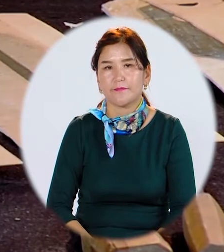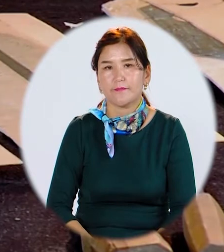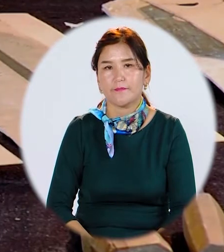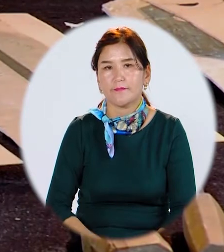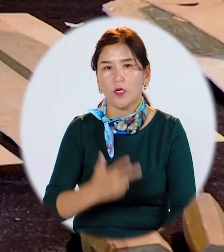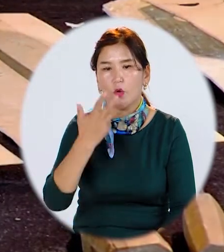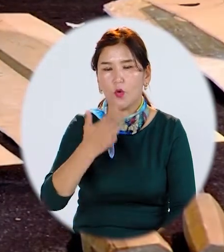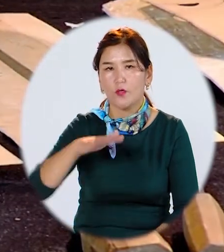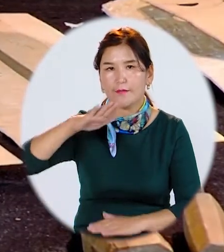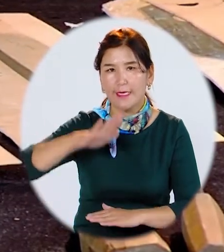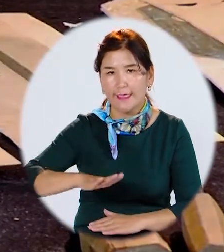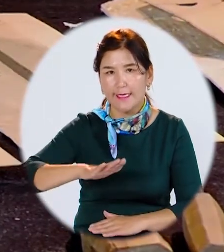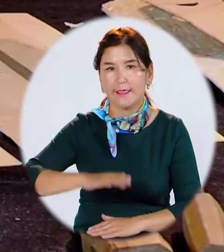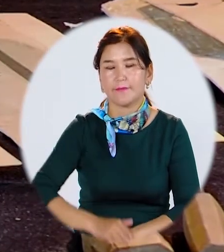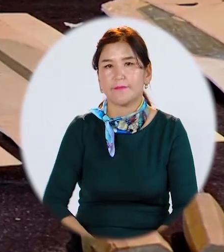Гурав дарлаа.